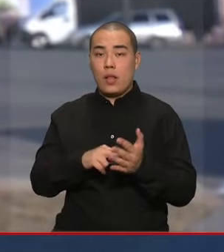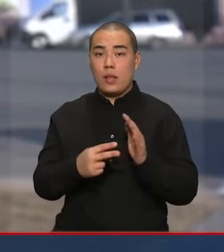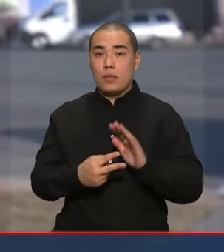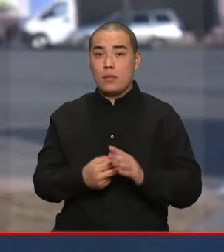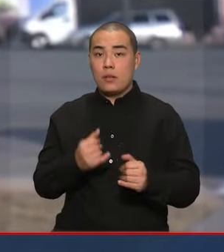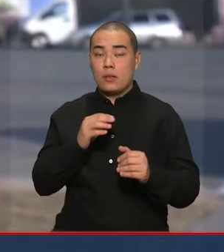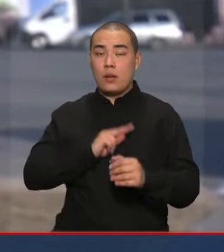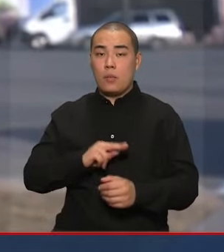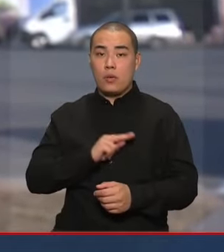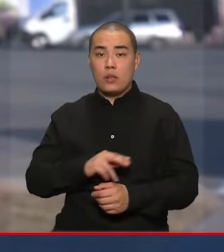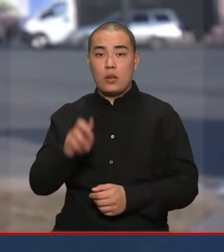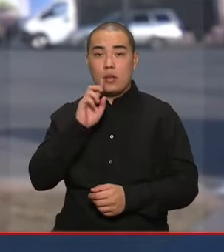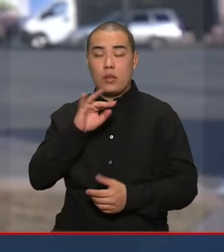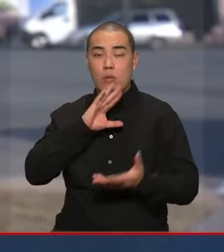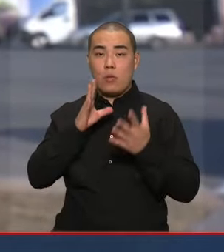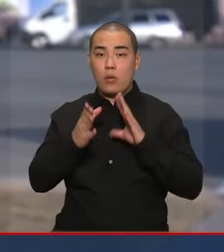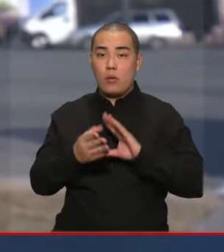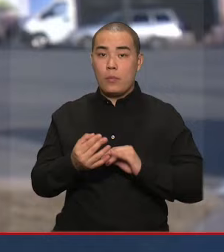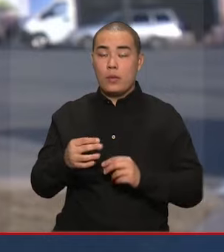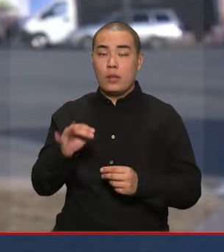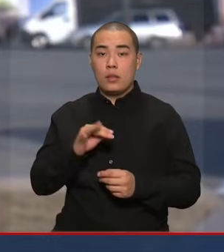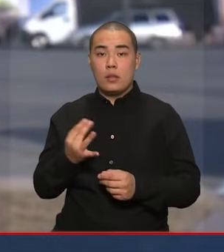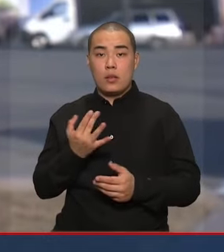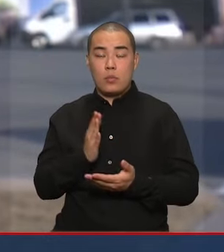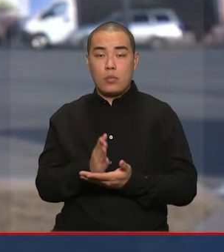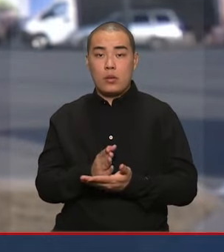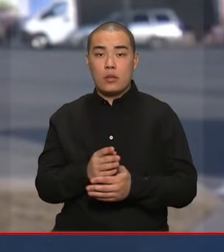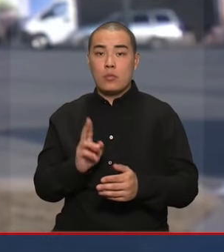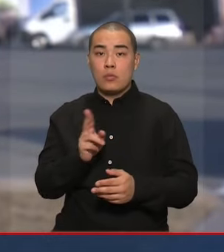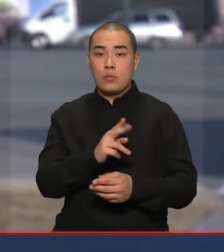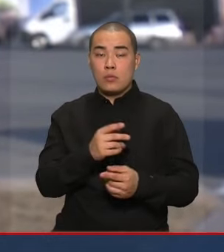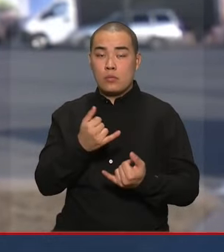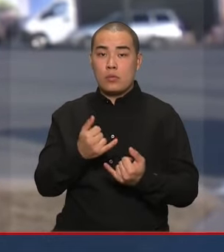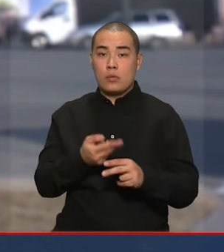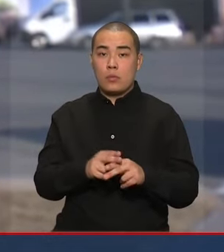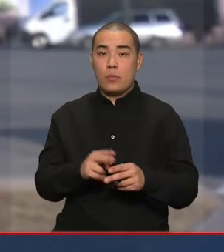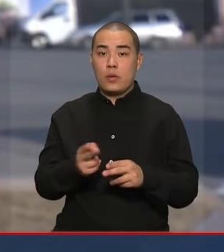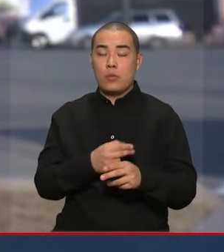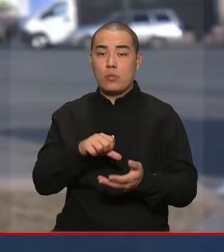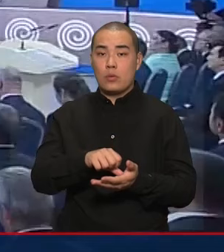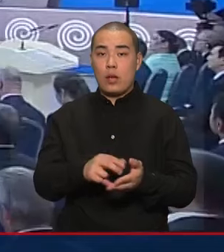ориентирам государства и общей идеологии. Никто не должен оставаться безучастным.